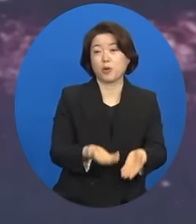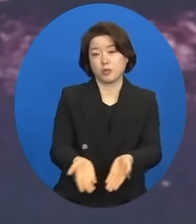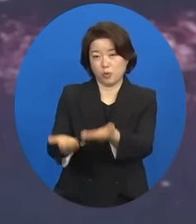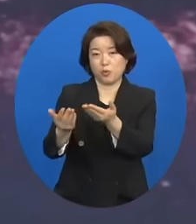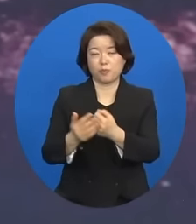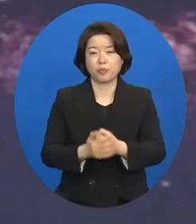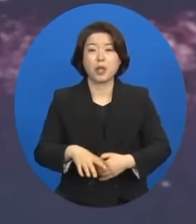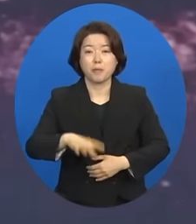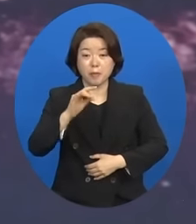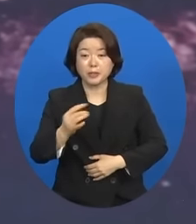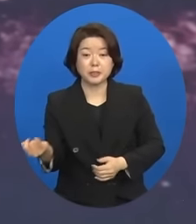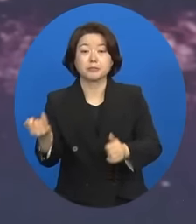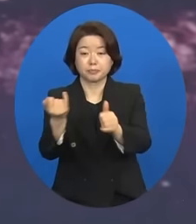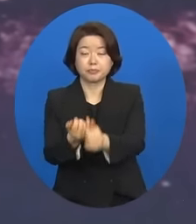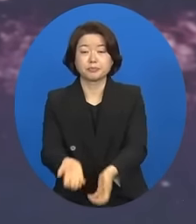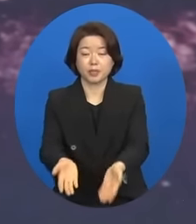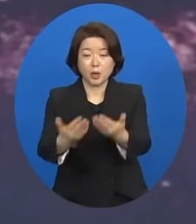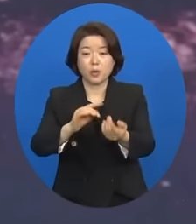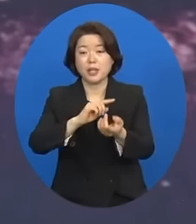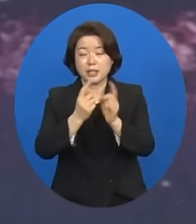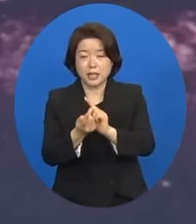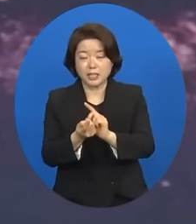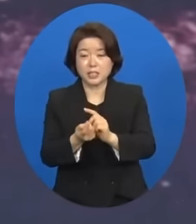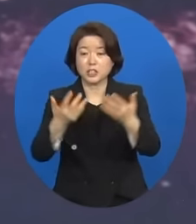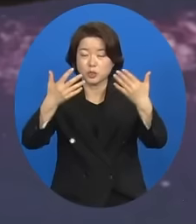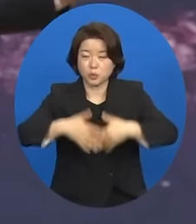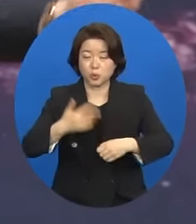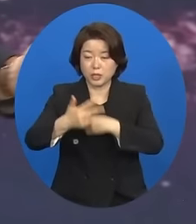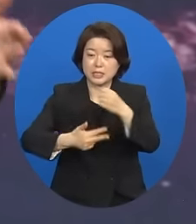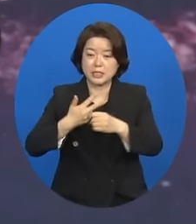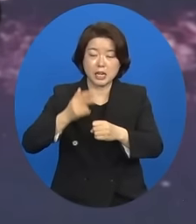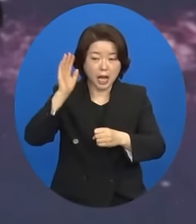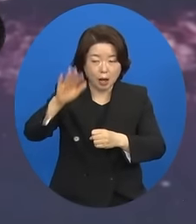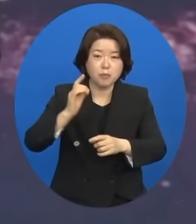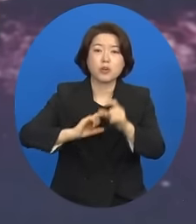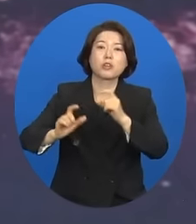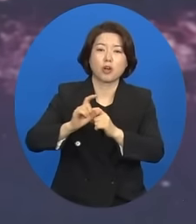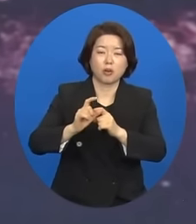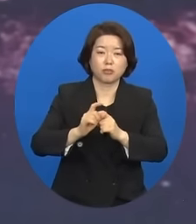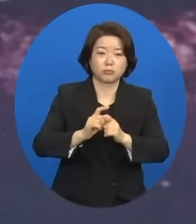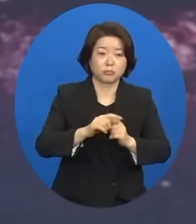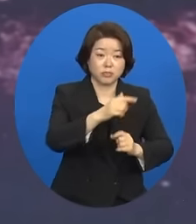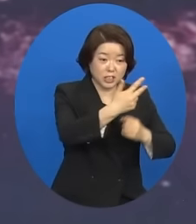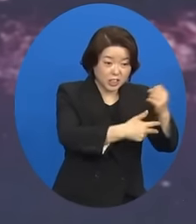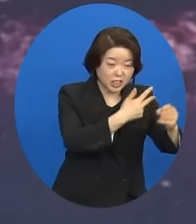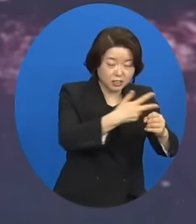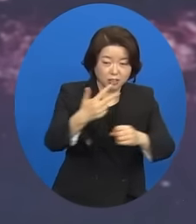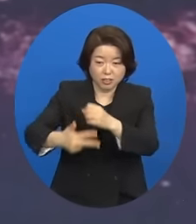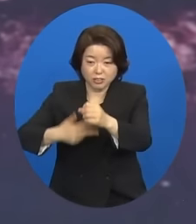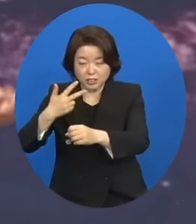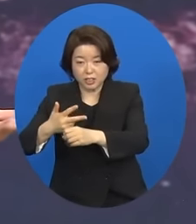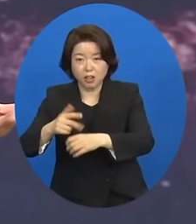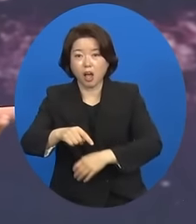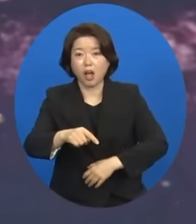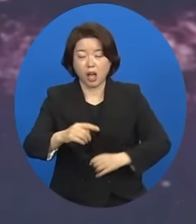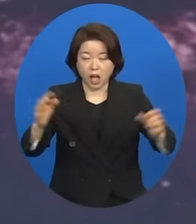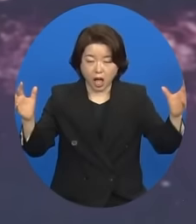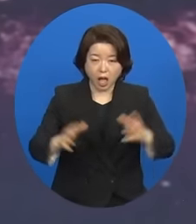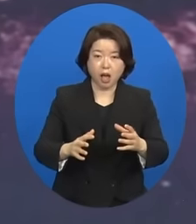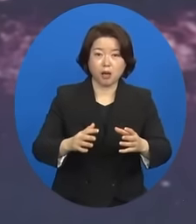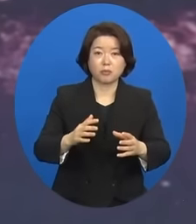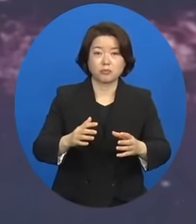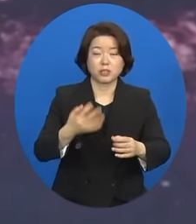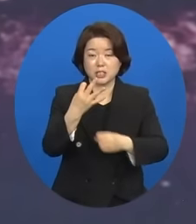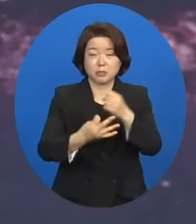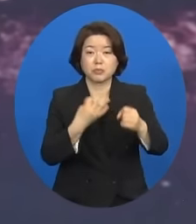라이를 데려가고 그다음에 대신에 그 조건으로 7년을 더 일해 되 총 14년을 속임을 당하고 일을 하게 되는